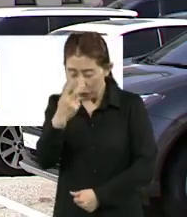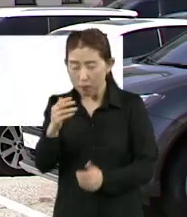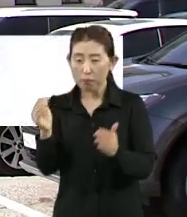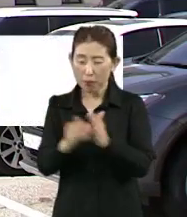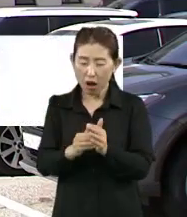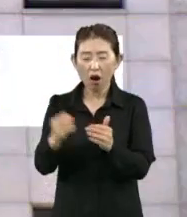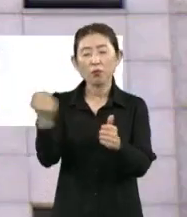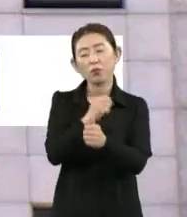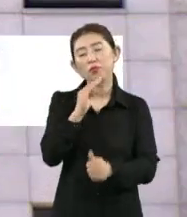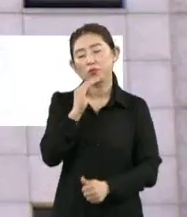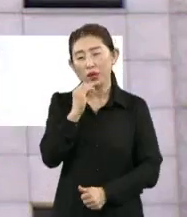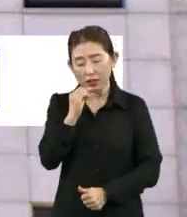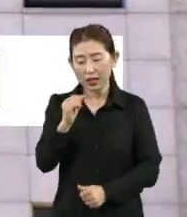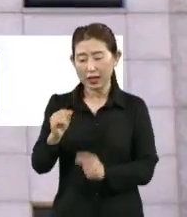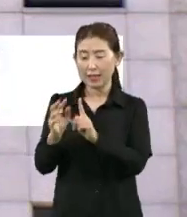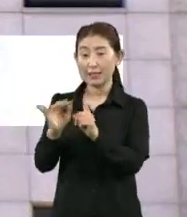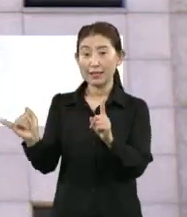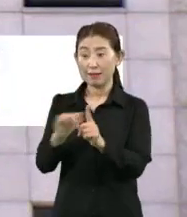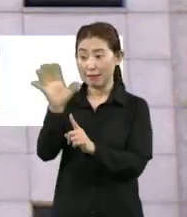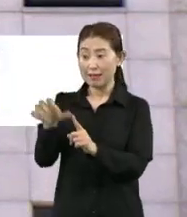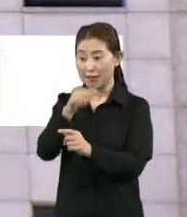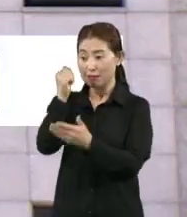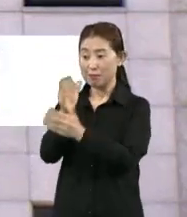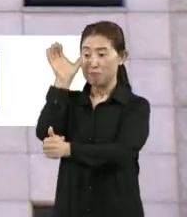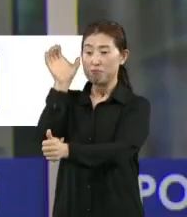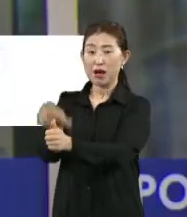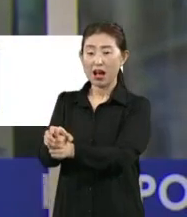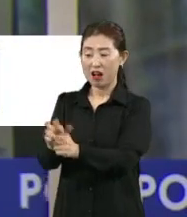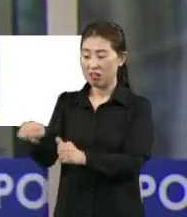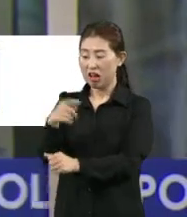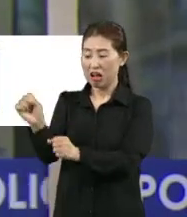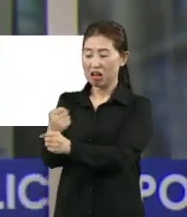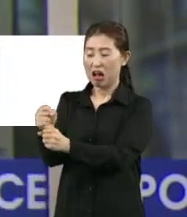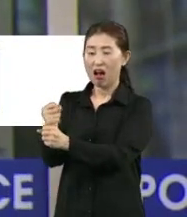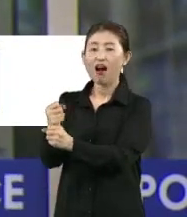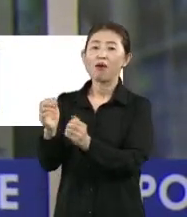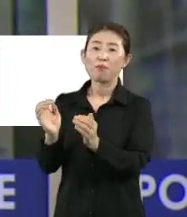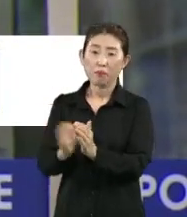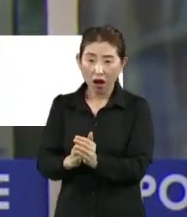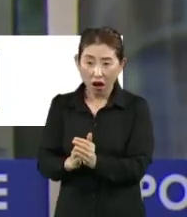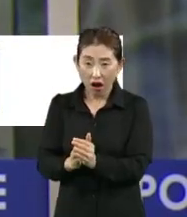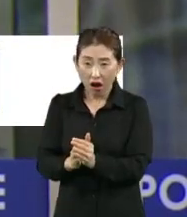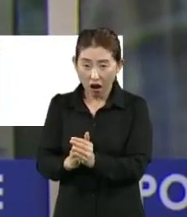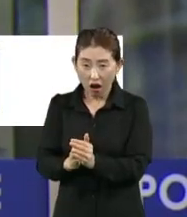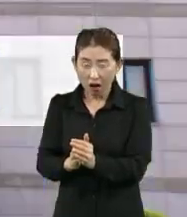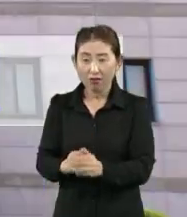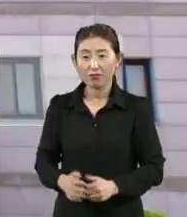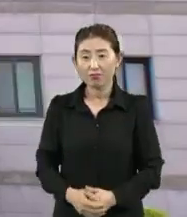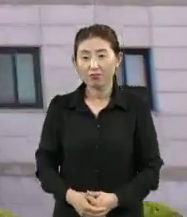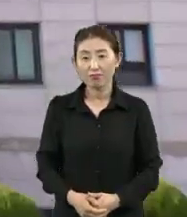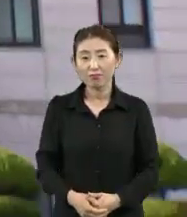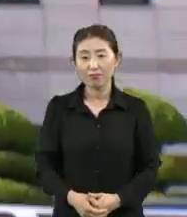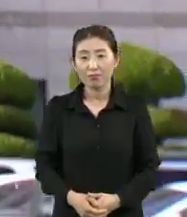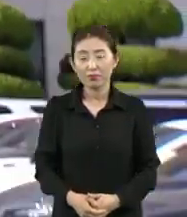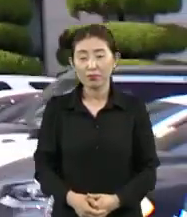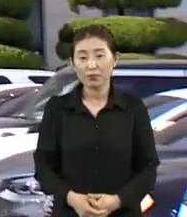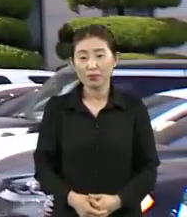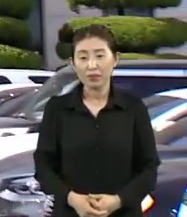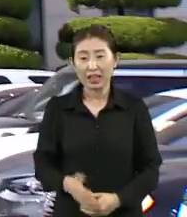드러나자 무리 중 한 명인 18살 김모군이 혼자 때린 것으로 서로 입을 맞춰 집단 폭행한 사실도 숨기려